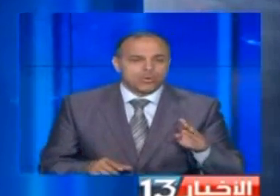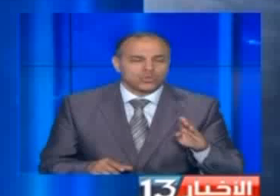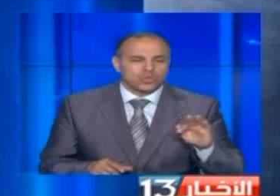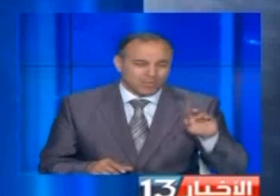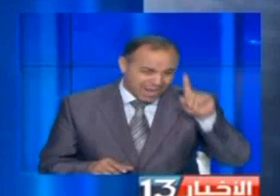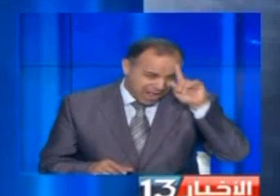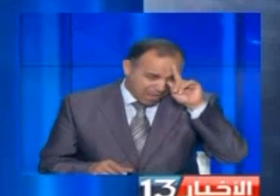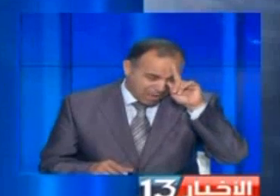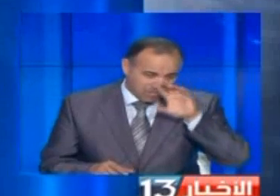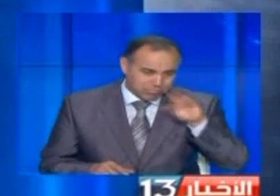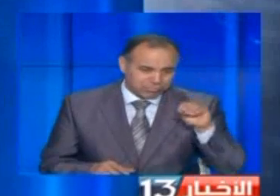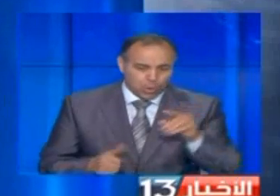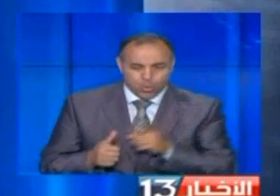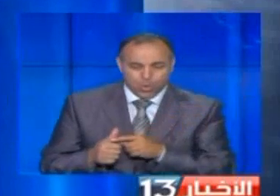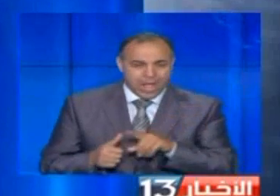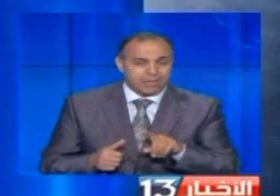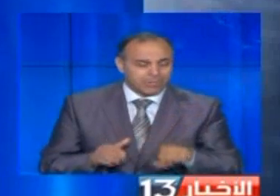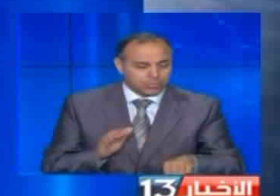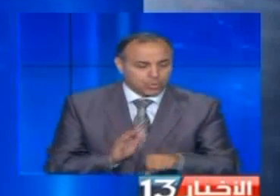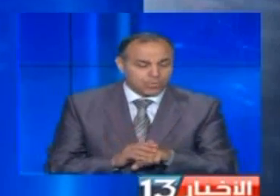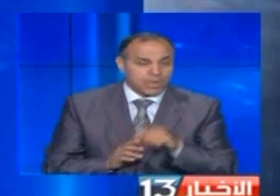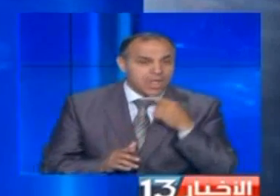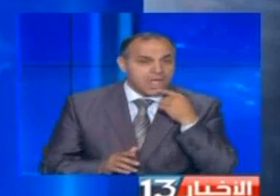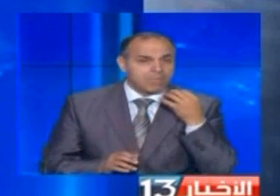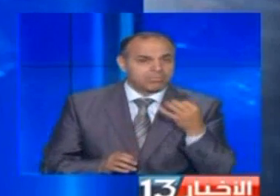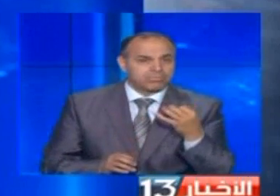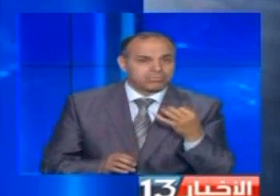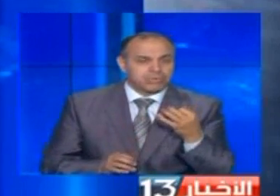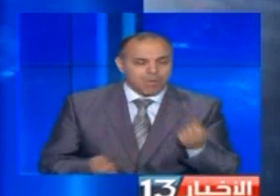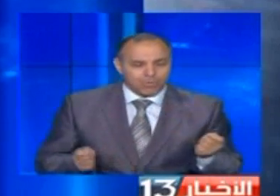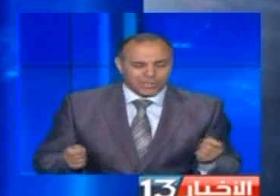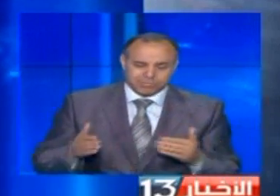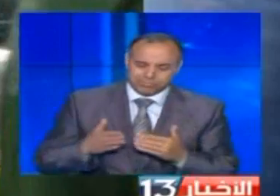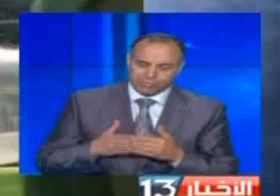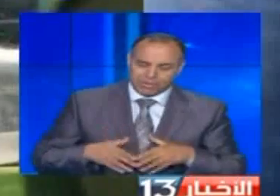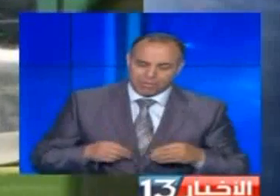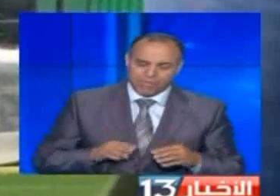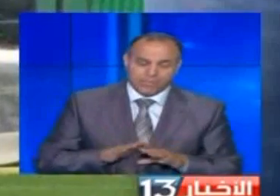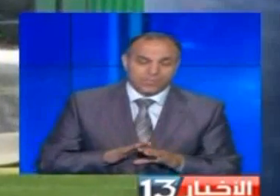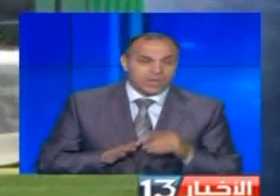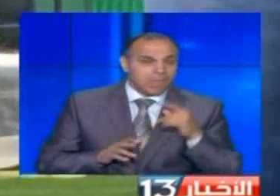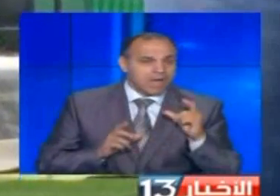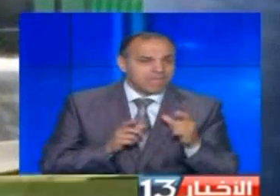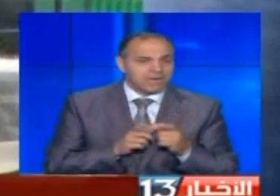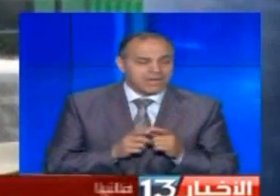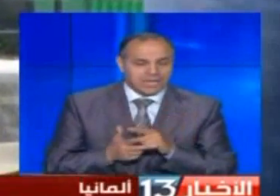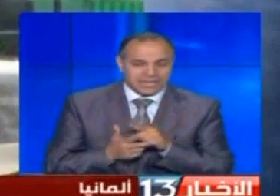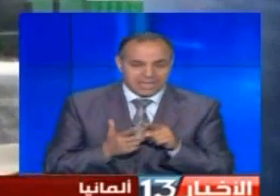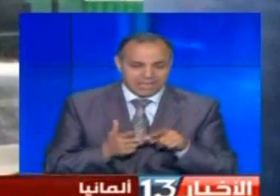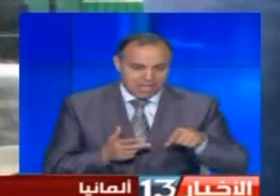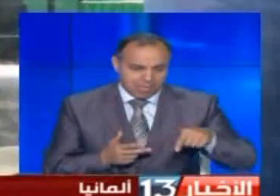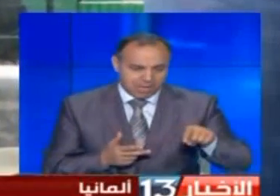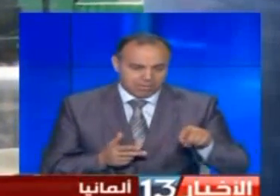دورتموند المنتمي إلى الدرجة الأولى الألمانية حداً لمشوار المدرب توماس توخيل مع الفريق